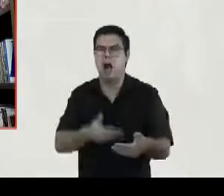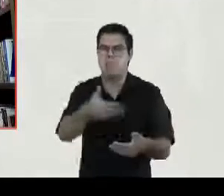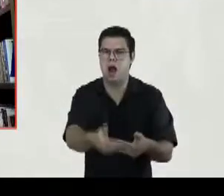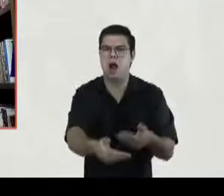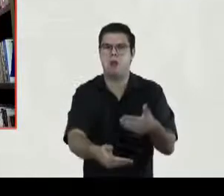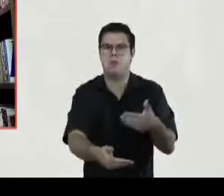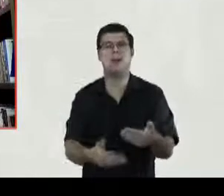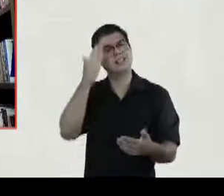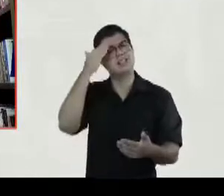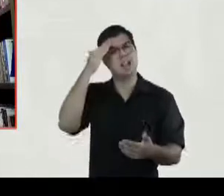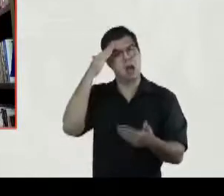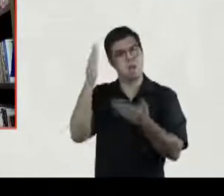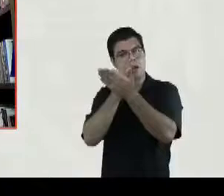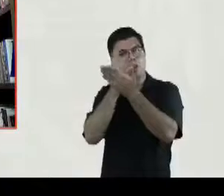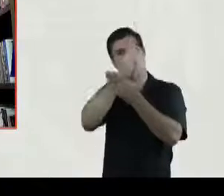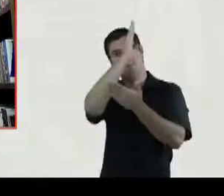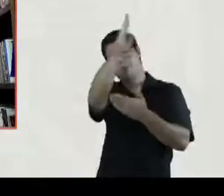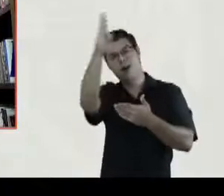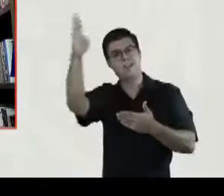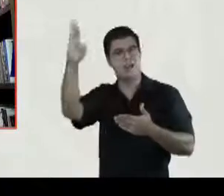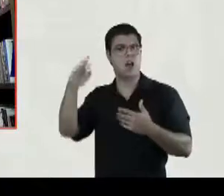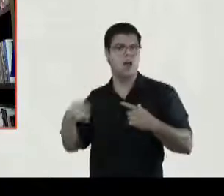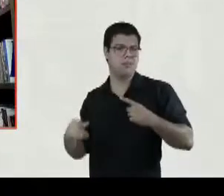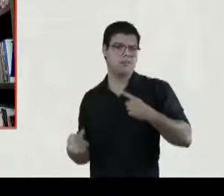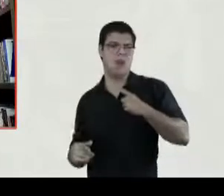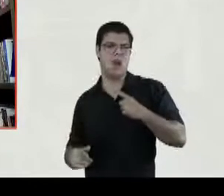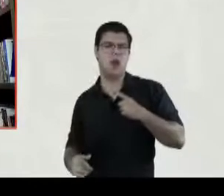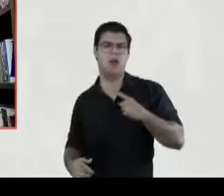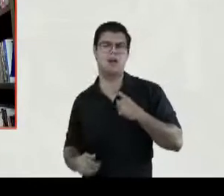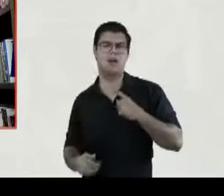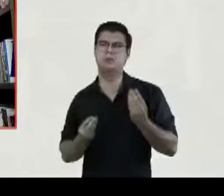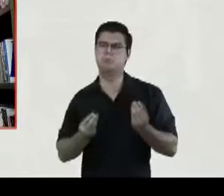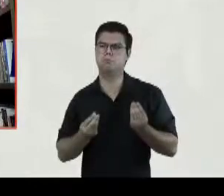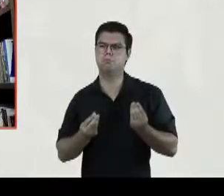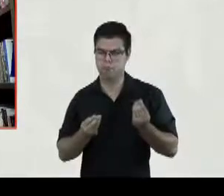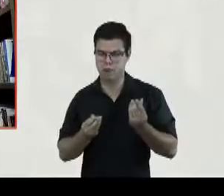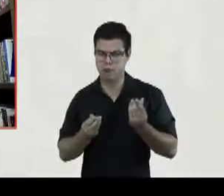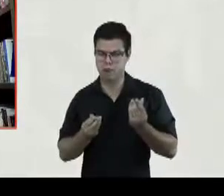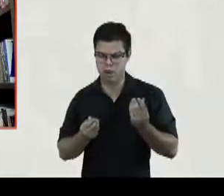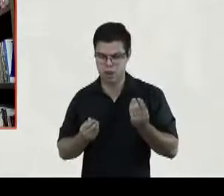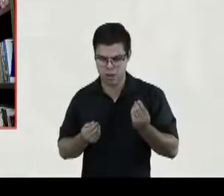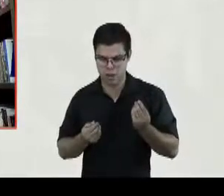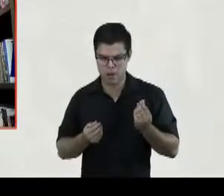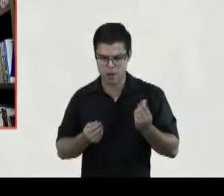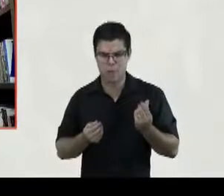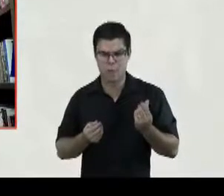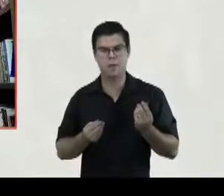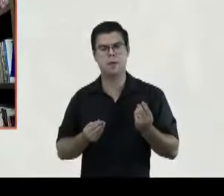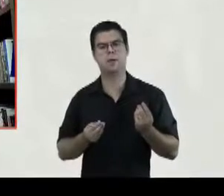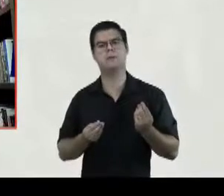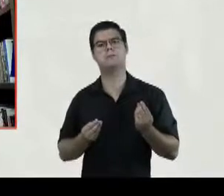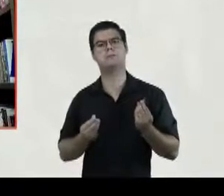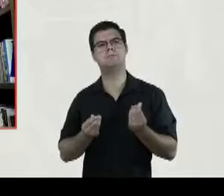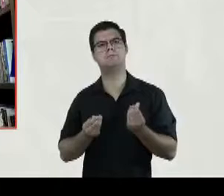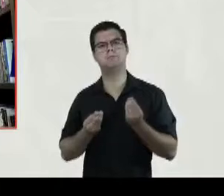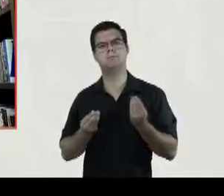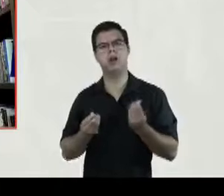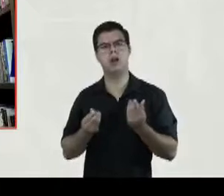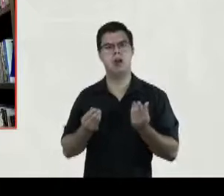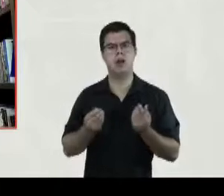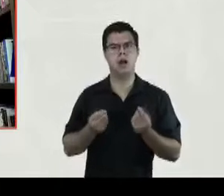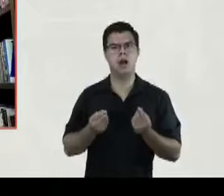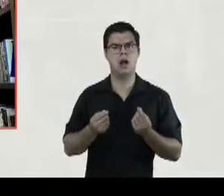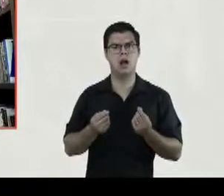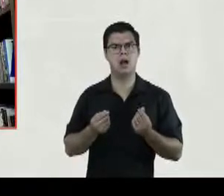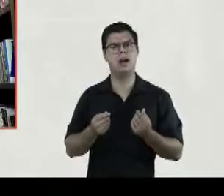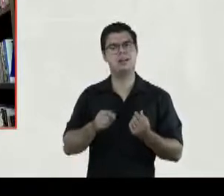Weise ihren Sammlungen und Beständen verpflichtet wie den Daten. Es ist aber nicht